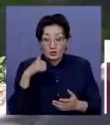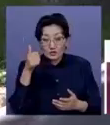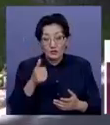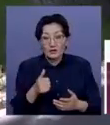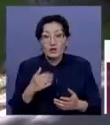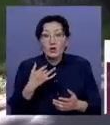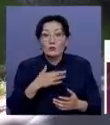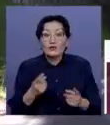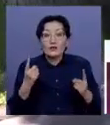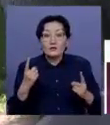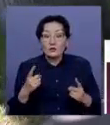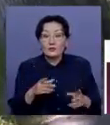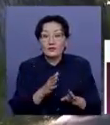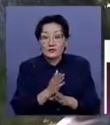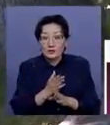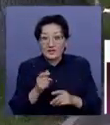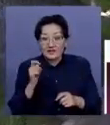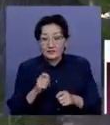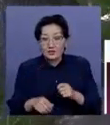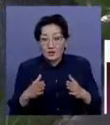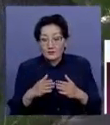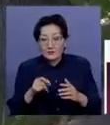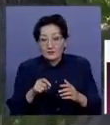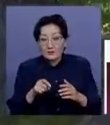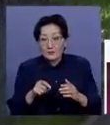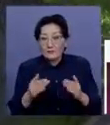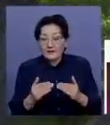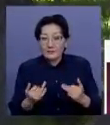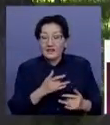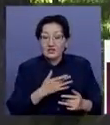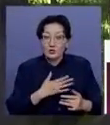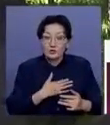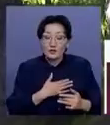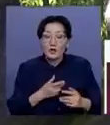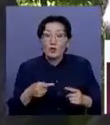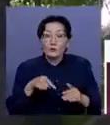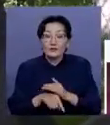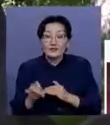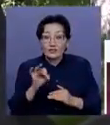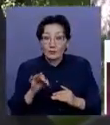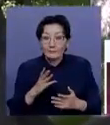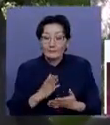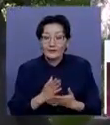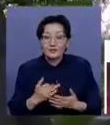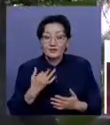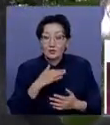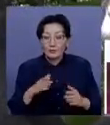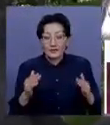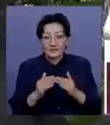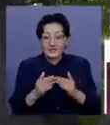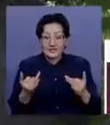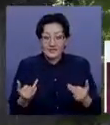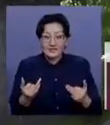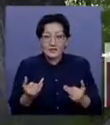талай алыптың тағдыры қиылған бұл мекеме жеке меншікке өтіп кеткен. Қойнауы талай тарихтан сыр шертетін бұл ғимарат